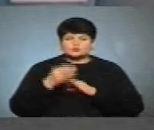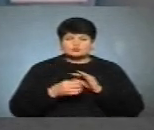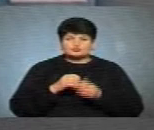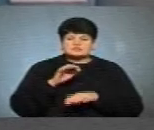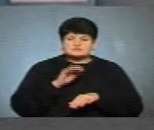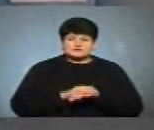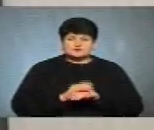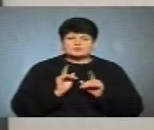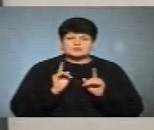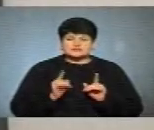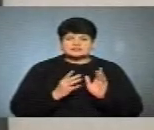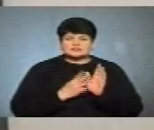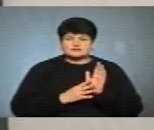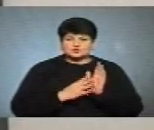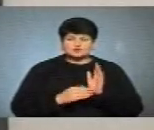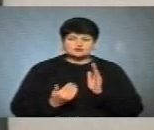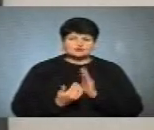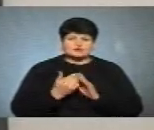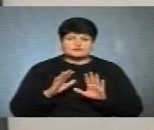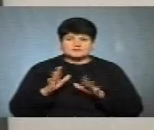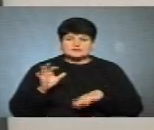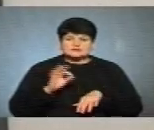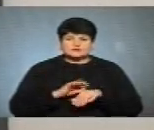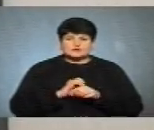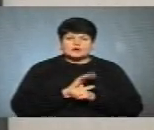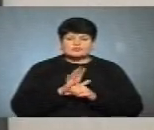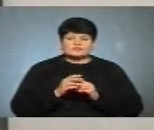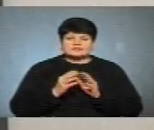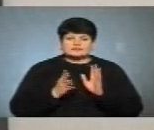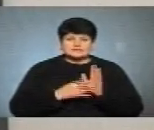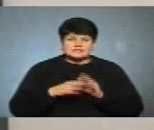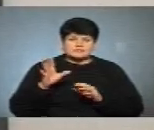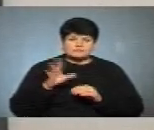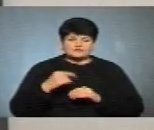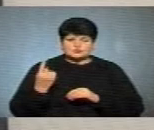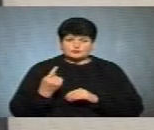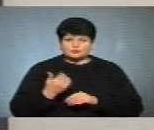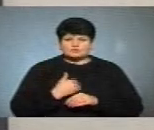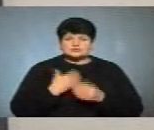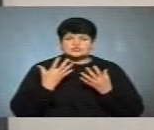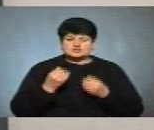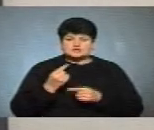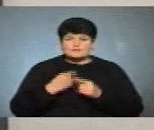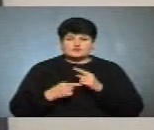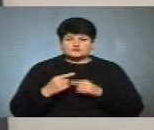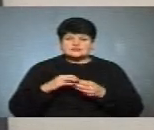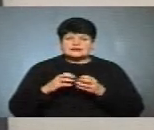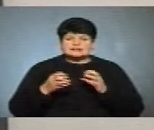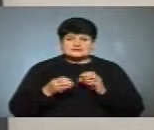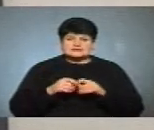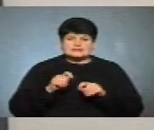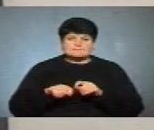лише 90 нових випадків захворювання на COVID-19 по всій області. Хочеться ще повернутися до результатів